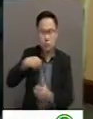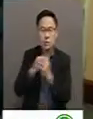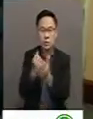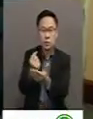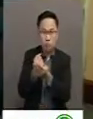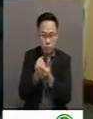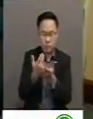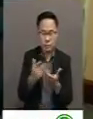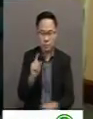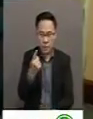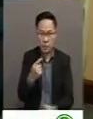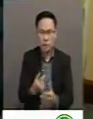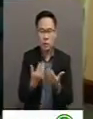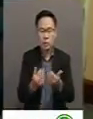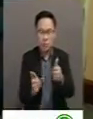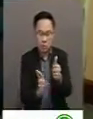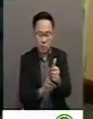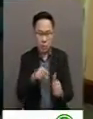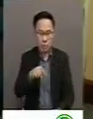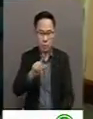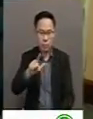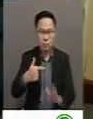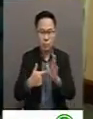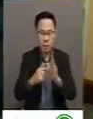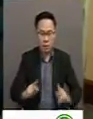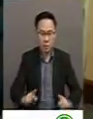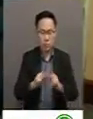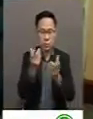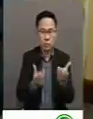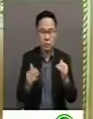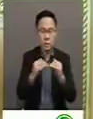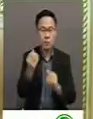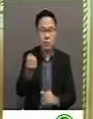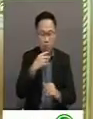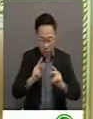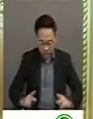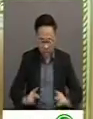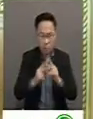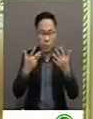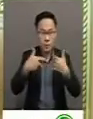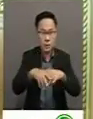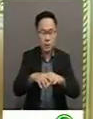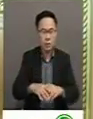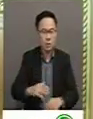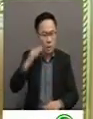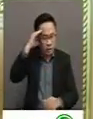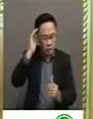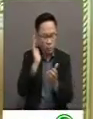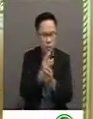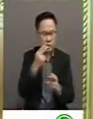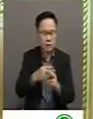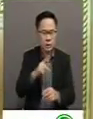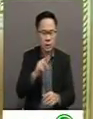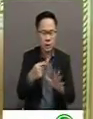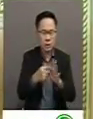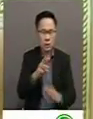ยส่วนฝั่งของพันตำรวจเอกดุษฎีอารยวุฒิค่ะรองปลัดยุติธรรมก็บอกว่าทางกระทรวงประสานงานไปยังพลตำรวจตรีถาวรขา